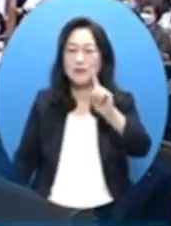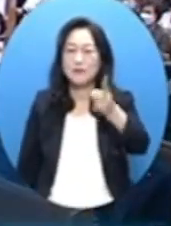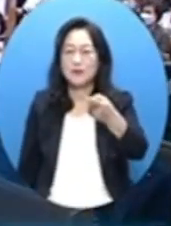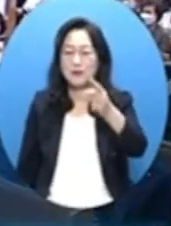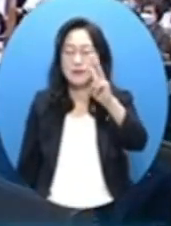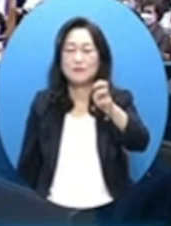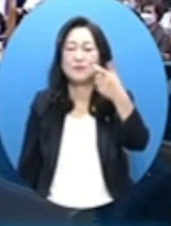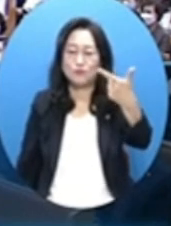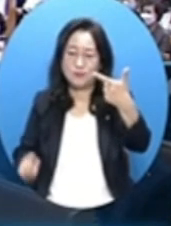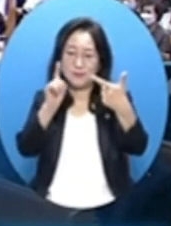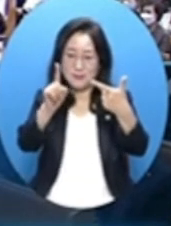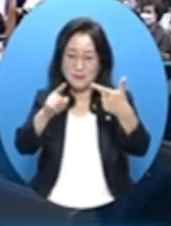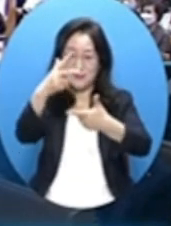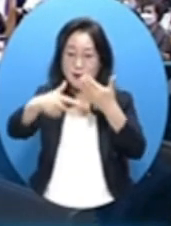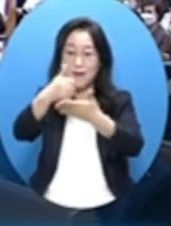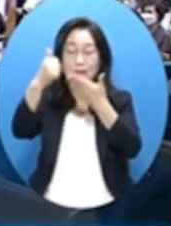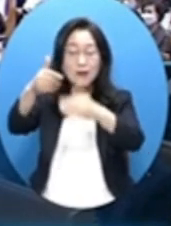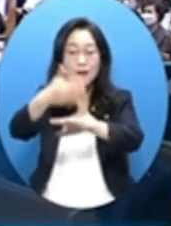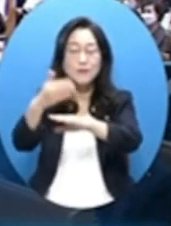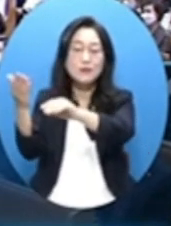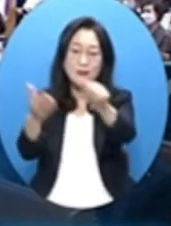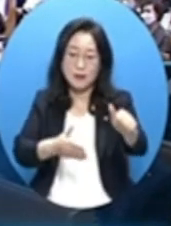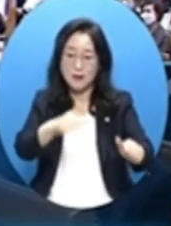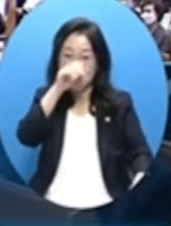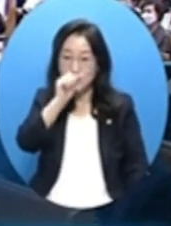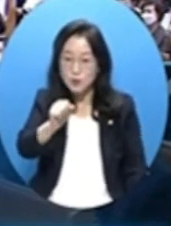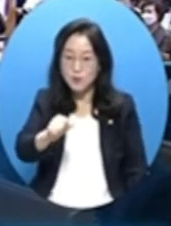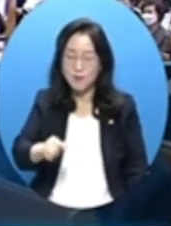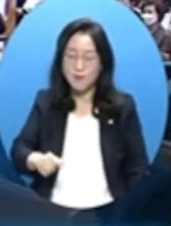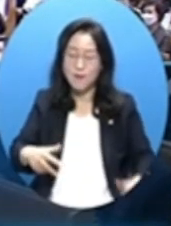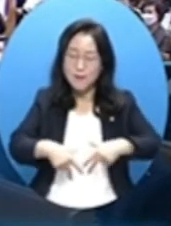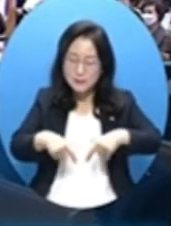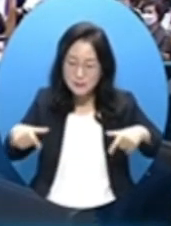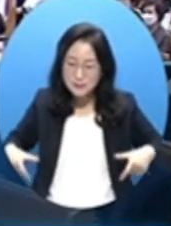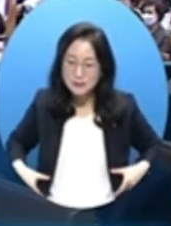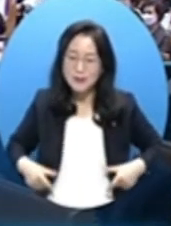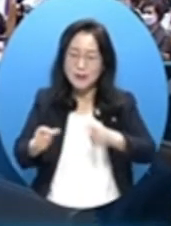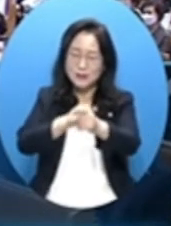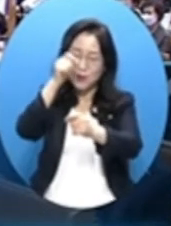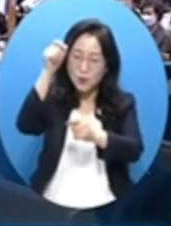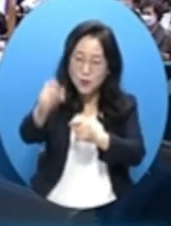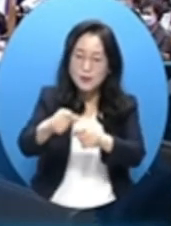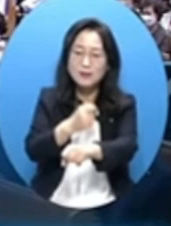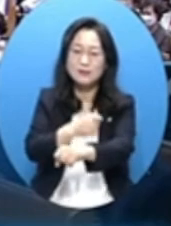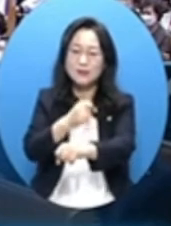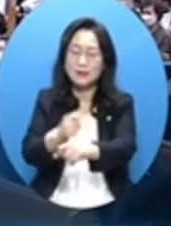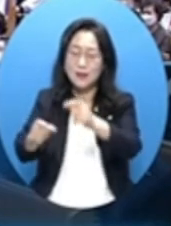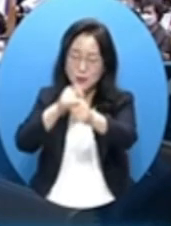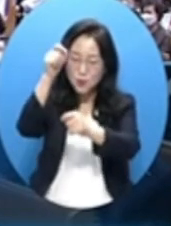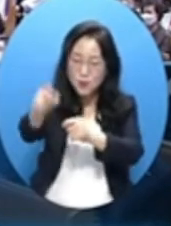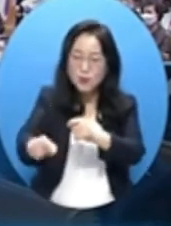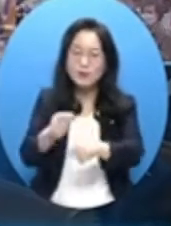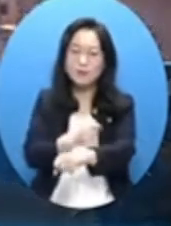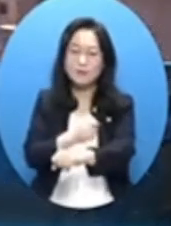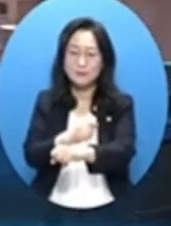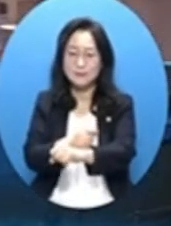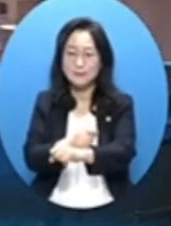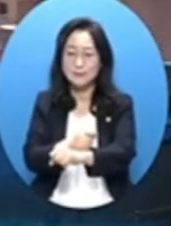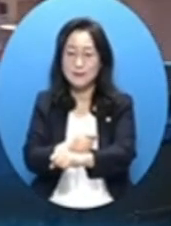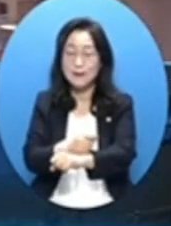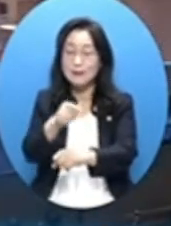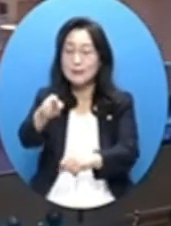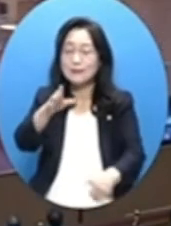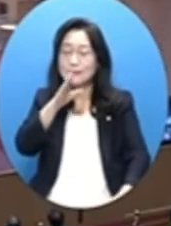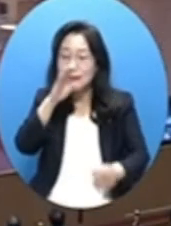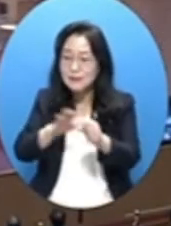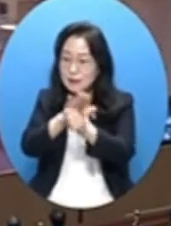1절입니다 야훼께 감사하라, 그는 선하시며 그 인자하심이 영원하미로다. 영원하미로다. 이 사랑이